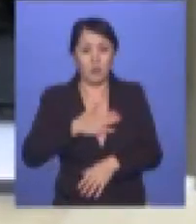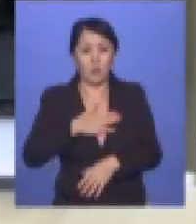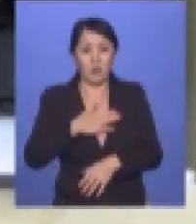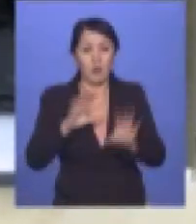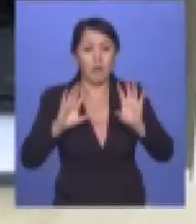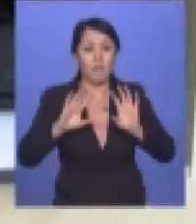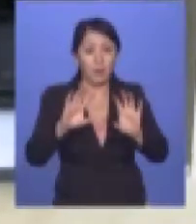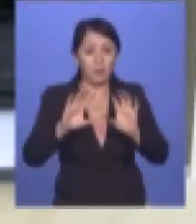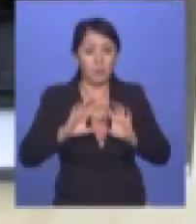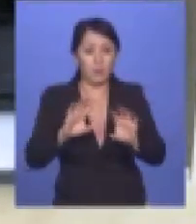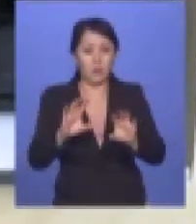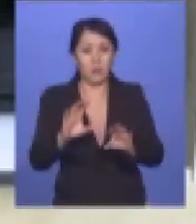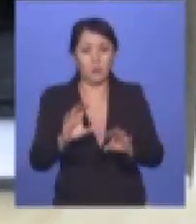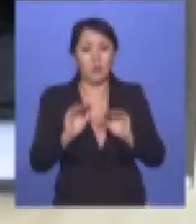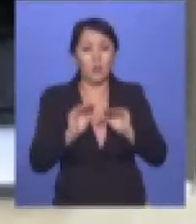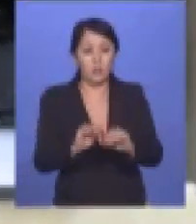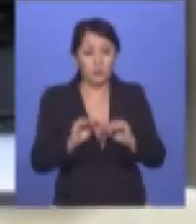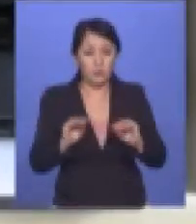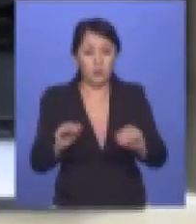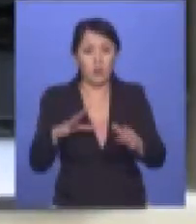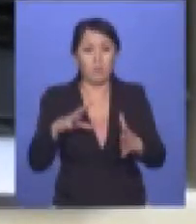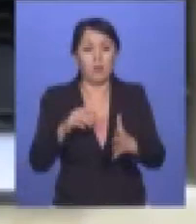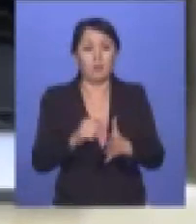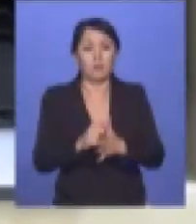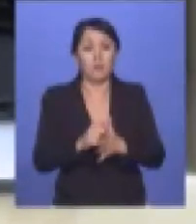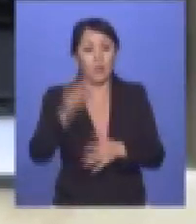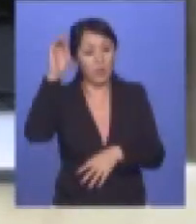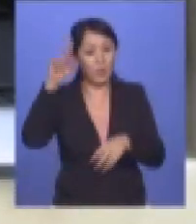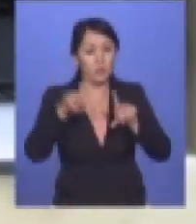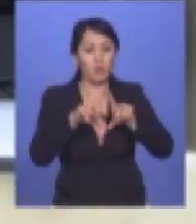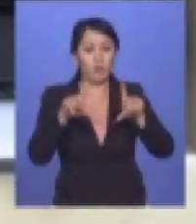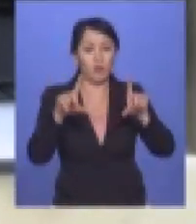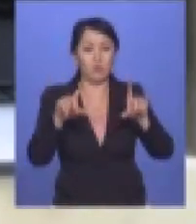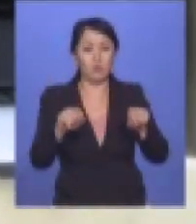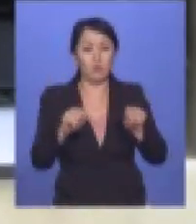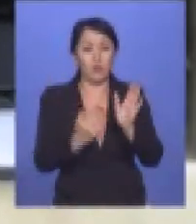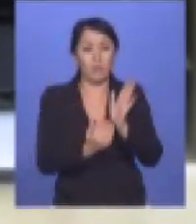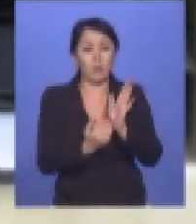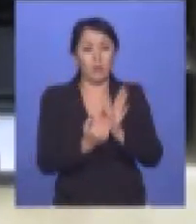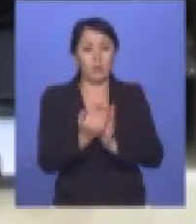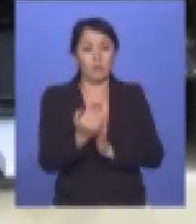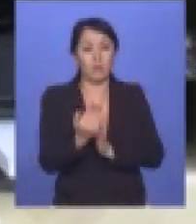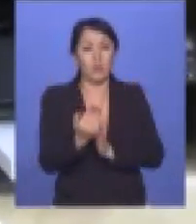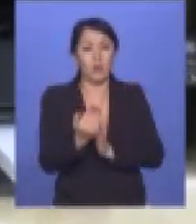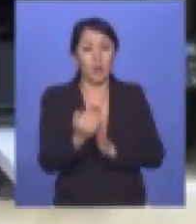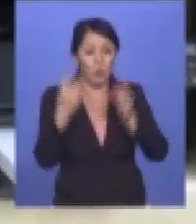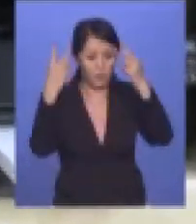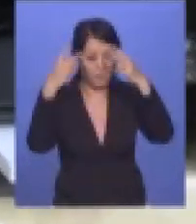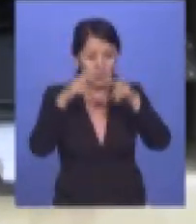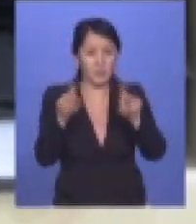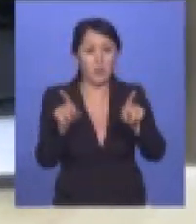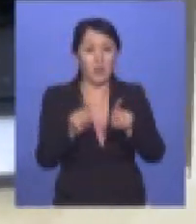баскетболмен мектеп жасынан айналысып жүрмін. Мектепте жоғарғы оқу орнында оқығанда да